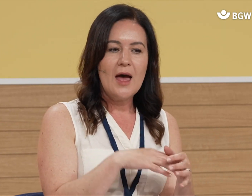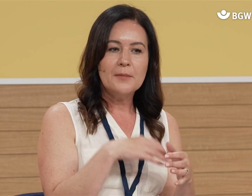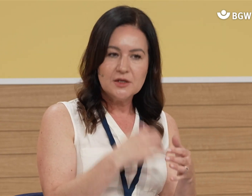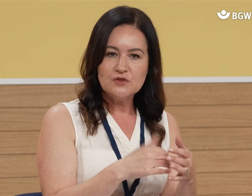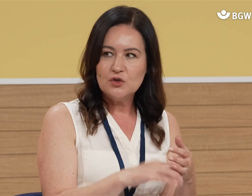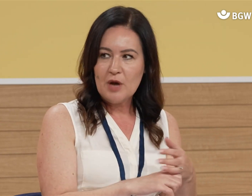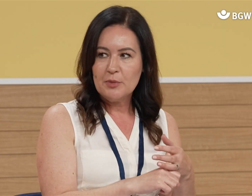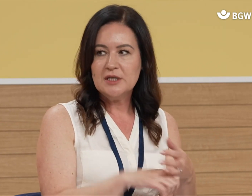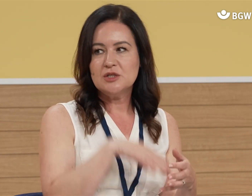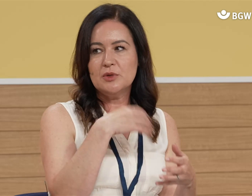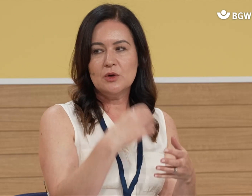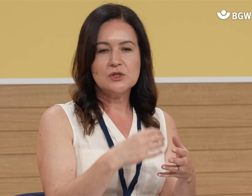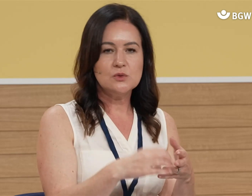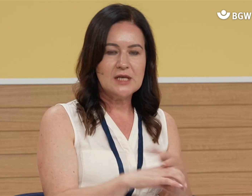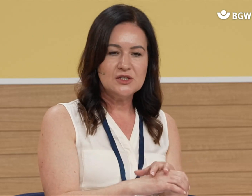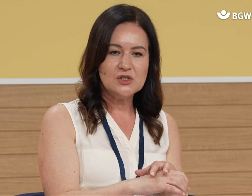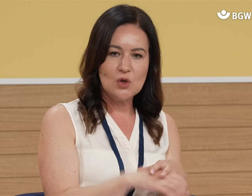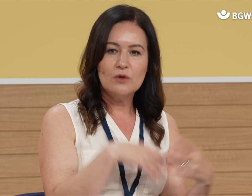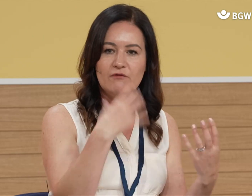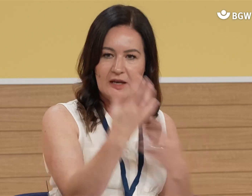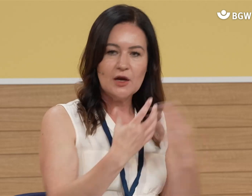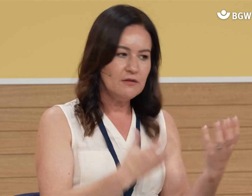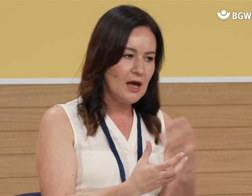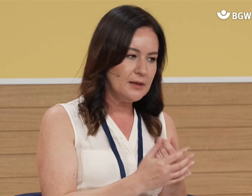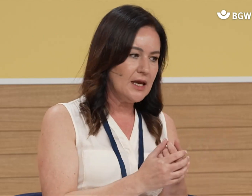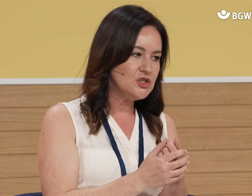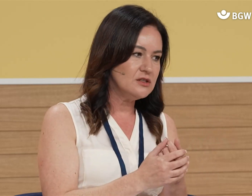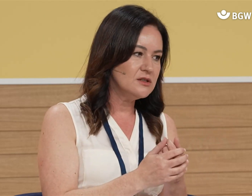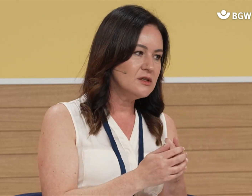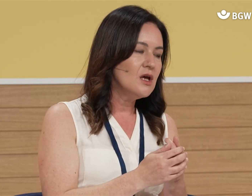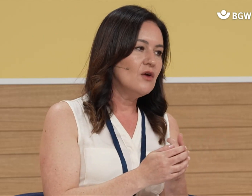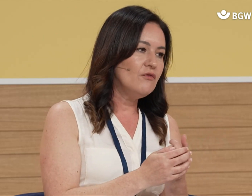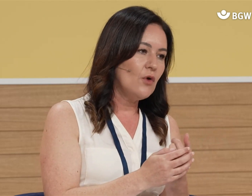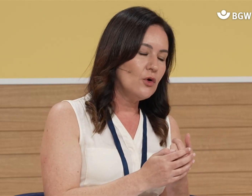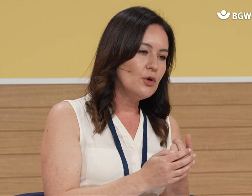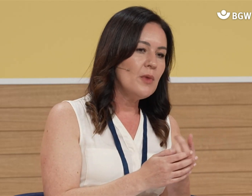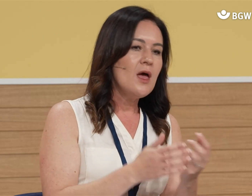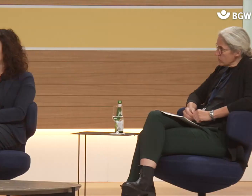das Ganze anzugehen und Schulung angeboten